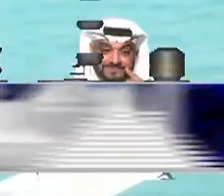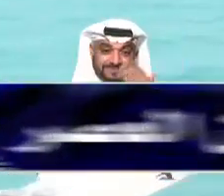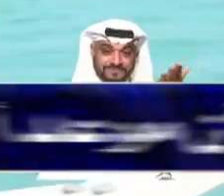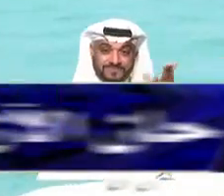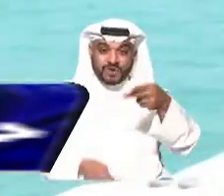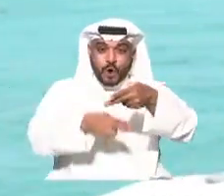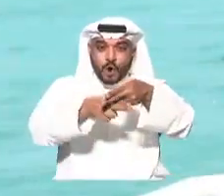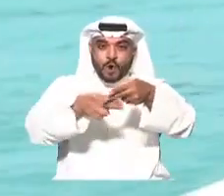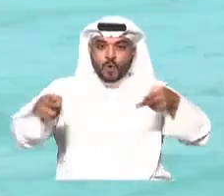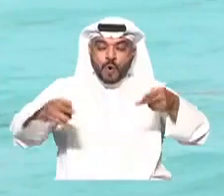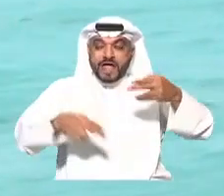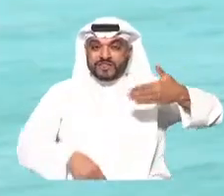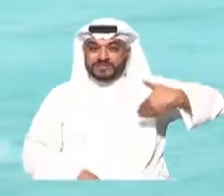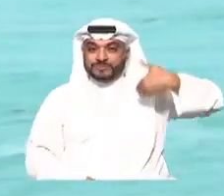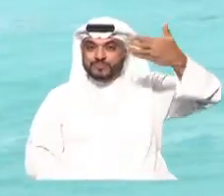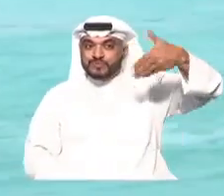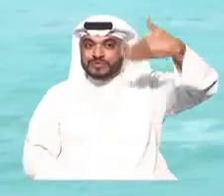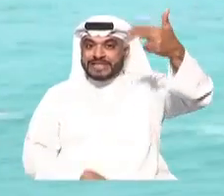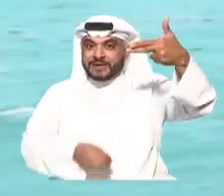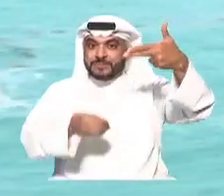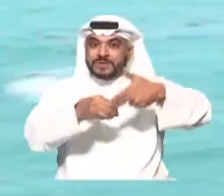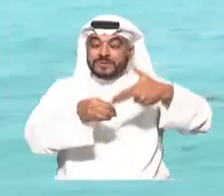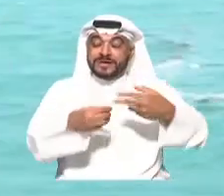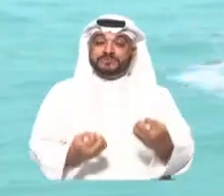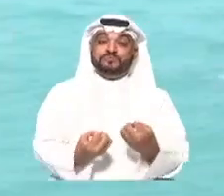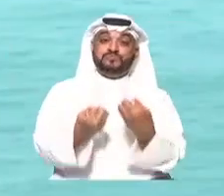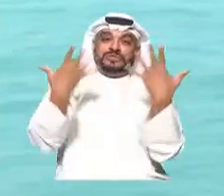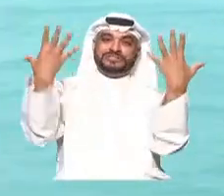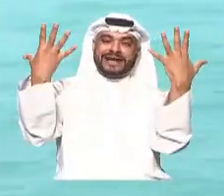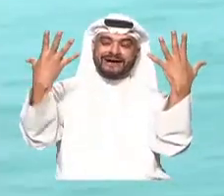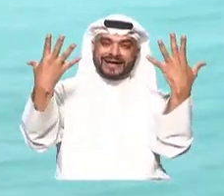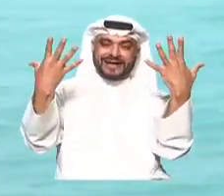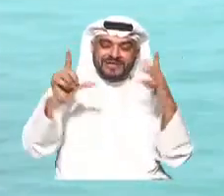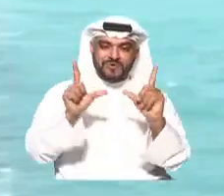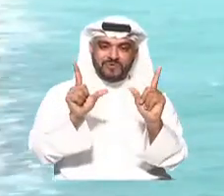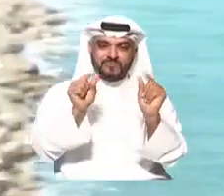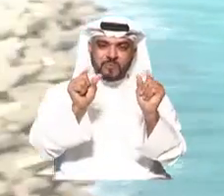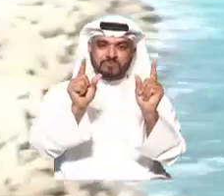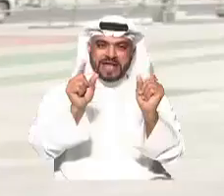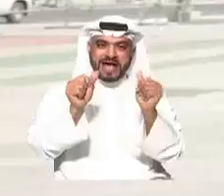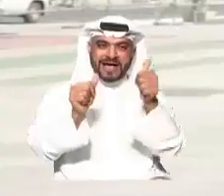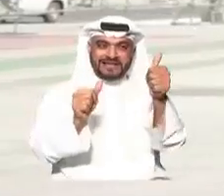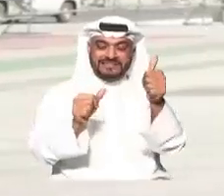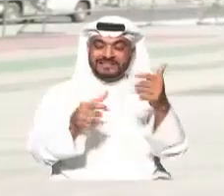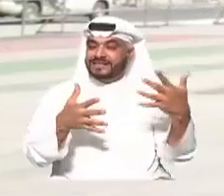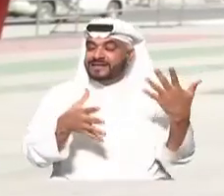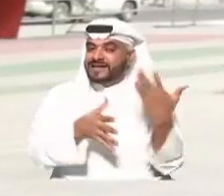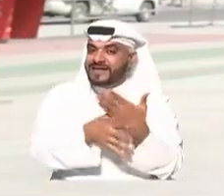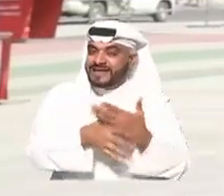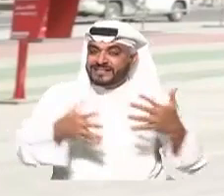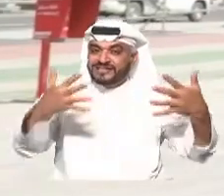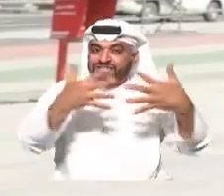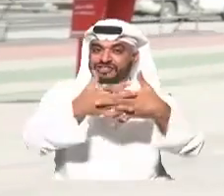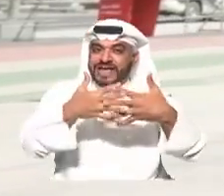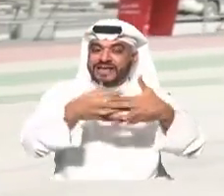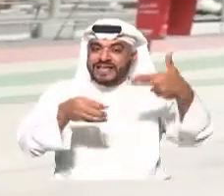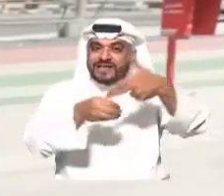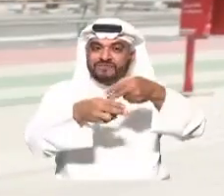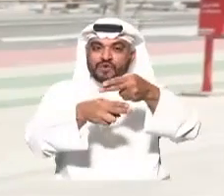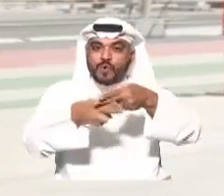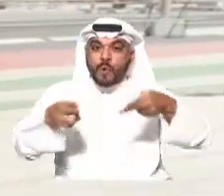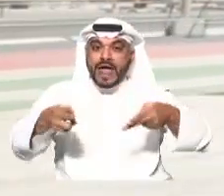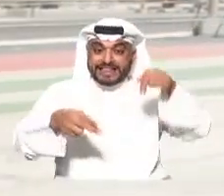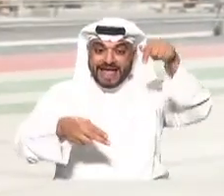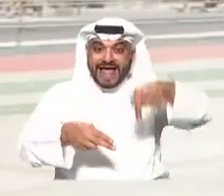الكويت أمام مستقبل نفطي مشرق من خلال إنتاج شركة نفط الكويت للنفط الثقيل، ذلك المورد